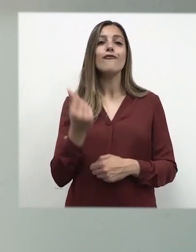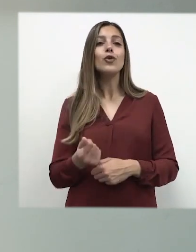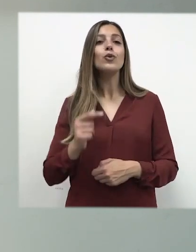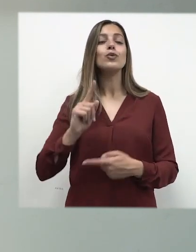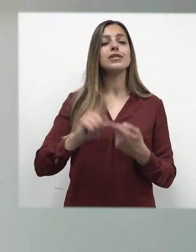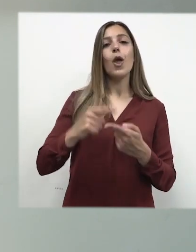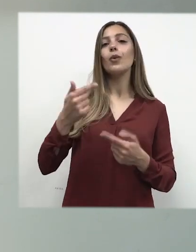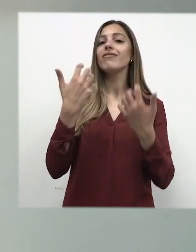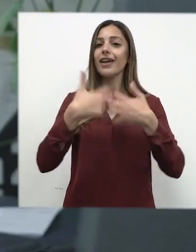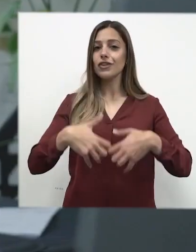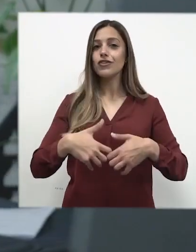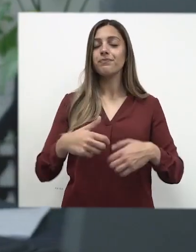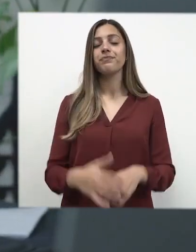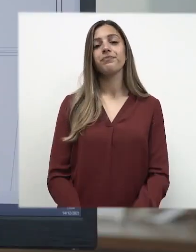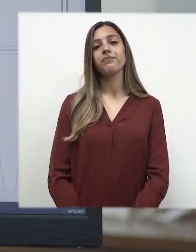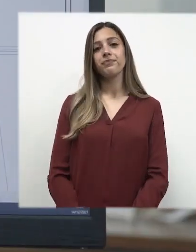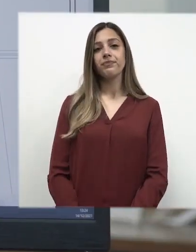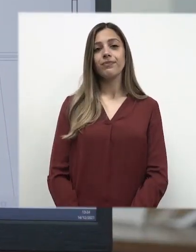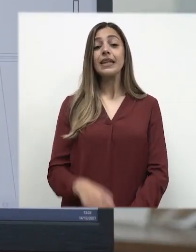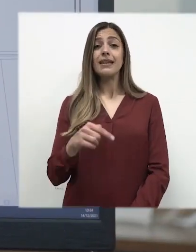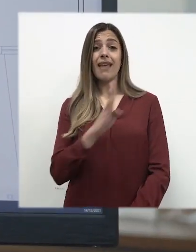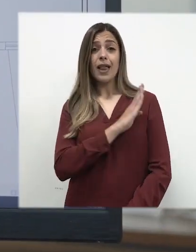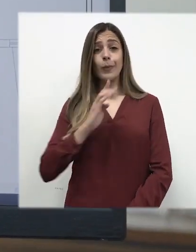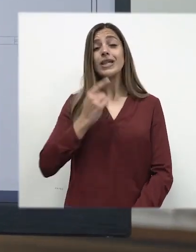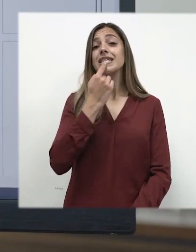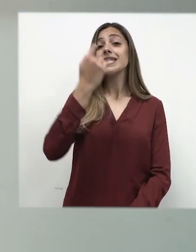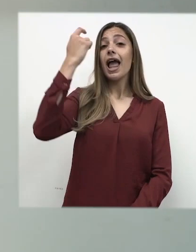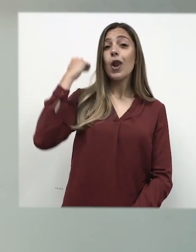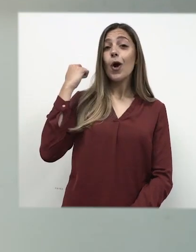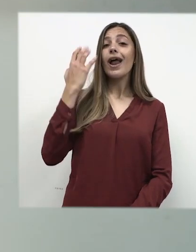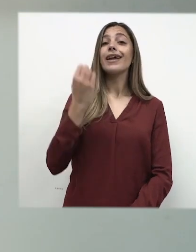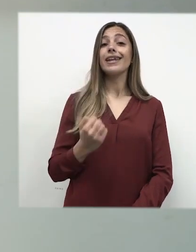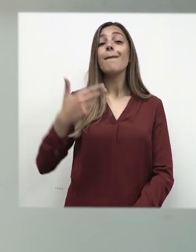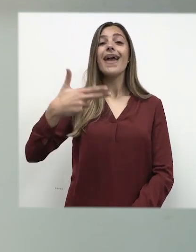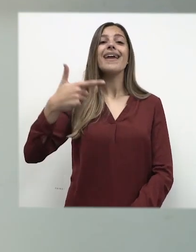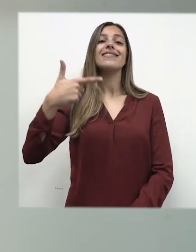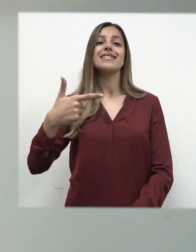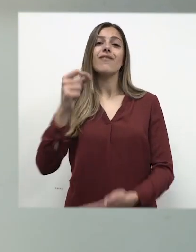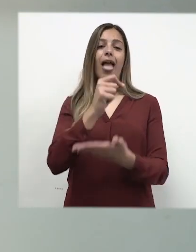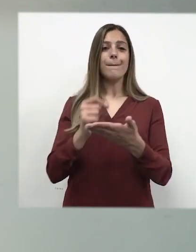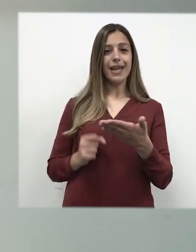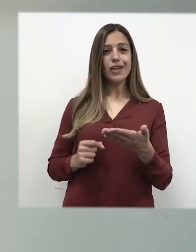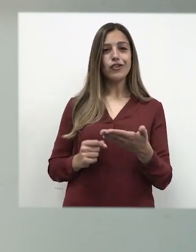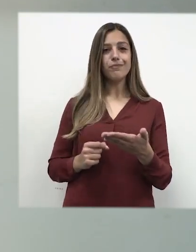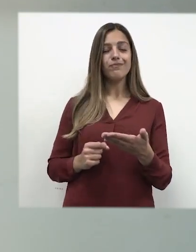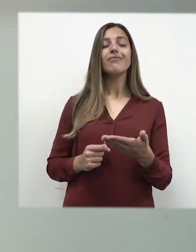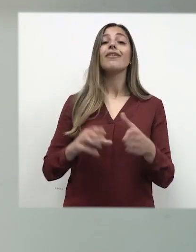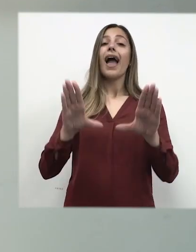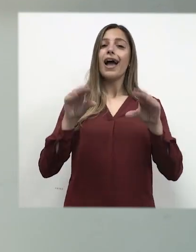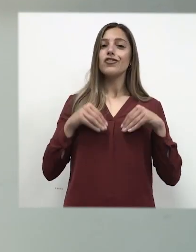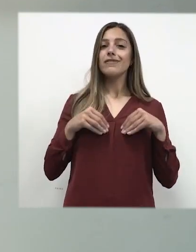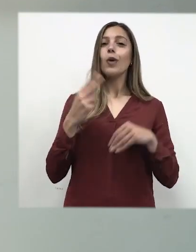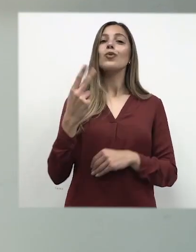jisax jisir, maċċasibli. Mana, dal board s-e l-ahra kellu 87 aplikazzjoni fin ġjew għezanta għat 26.